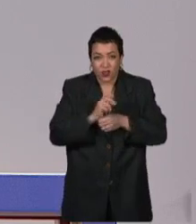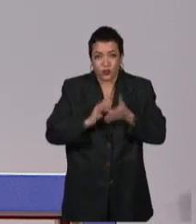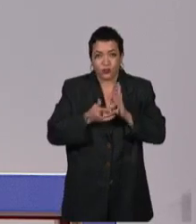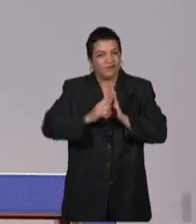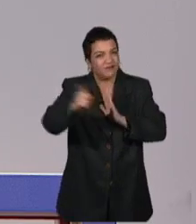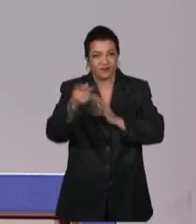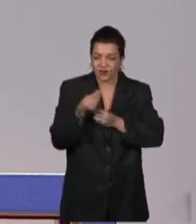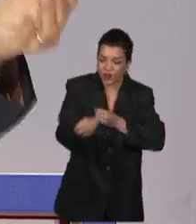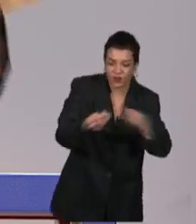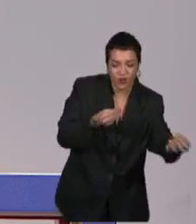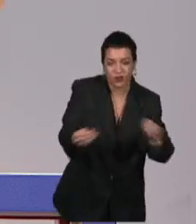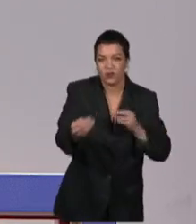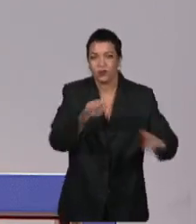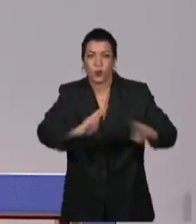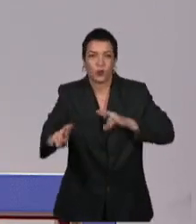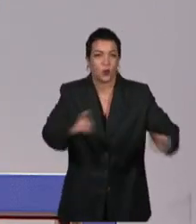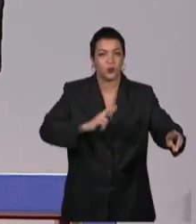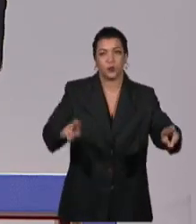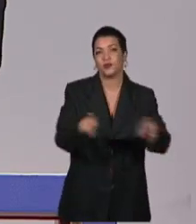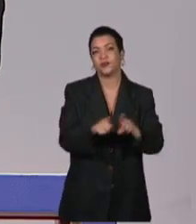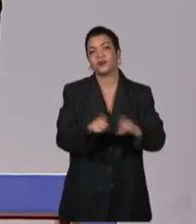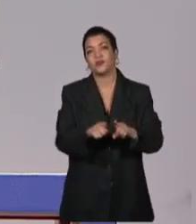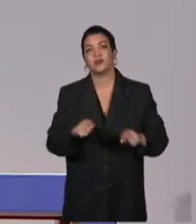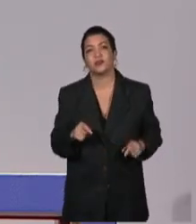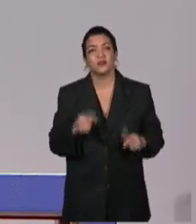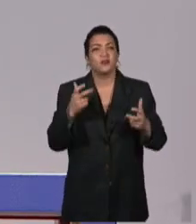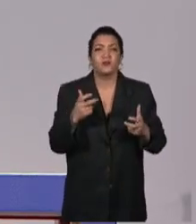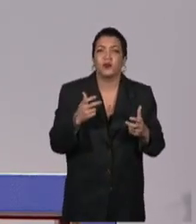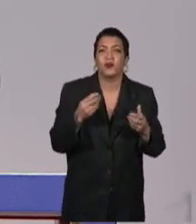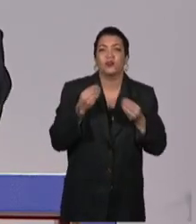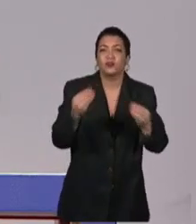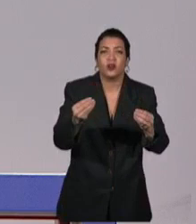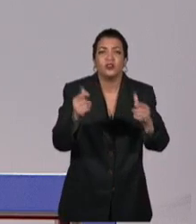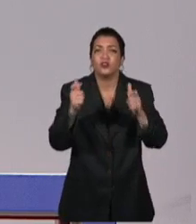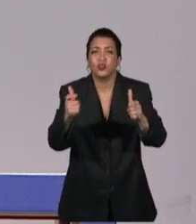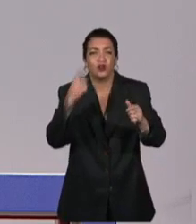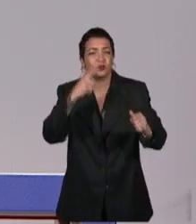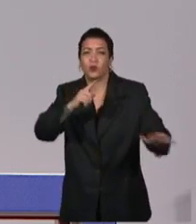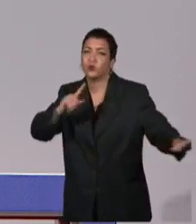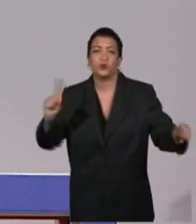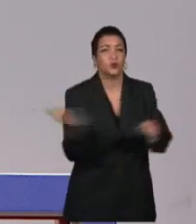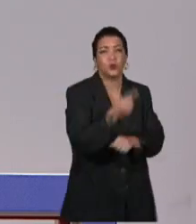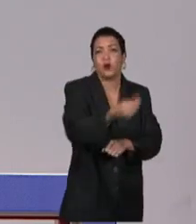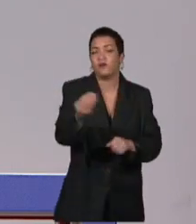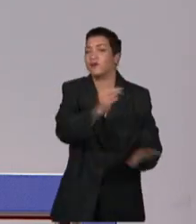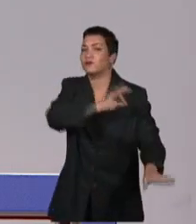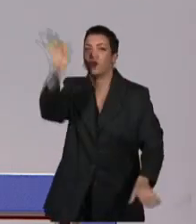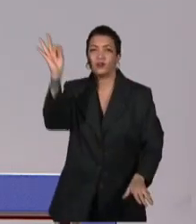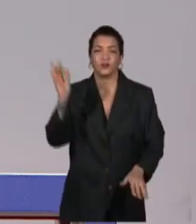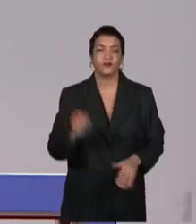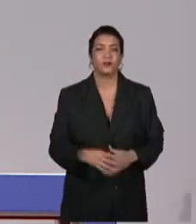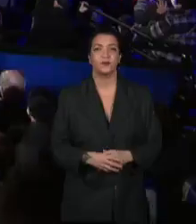aujourd'hui, je veux donner sa part de chance à chaque enfant de France.